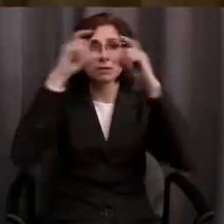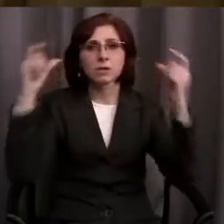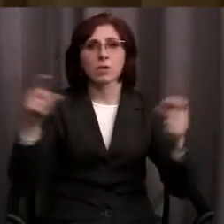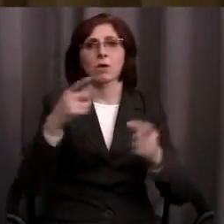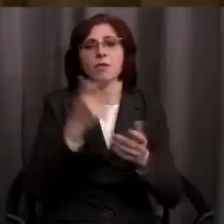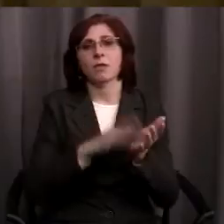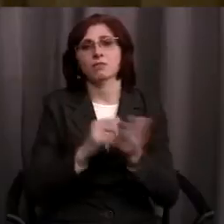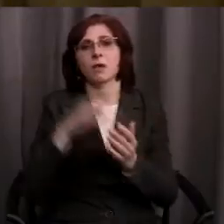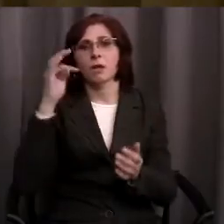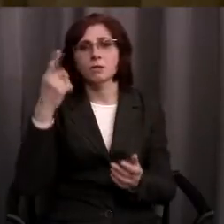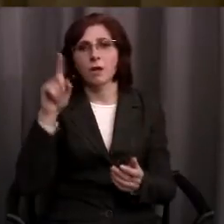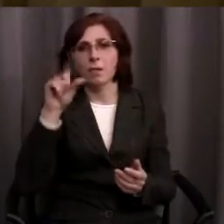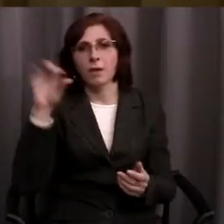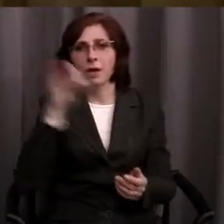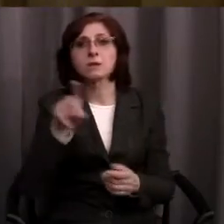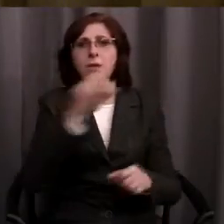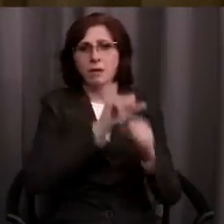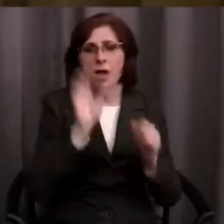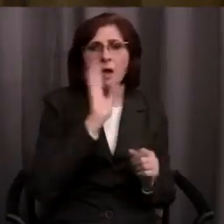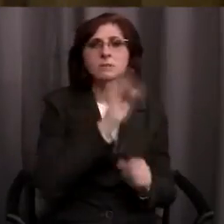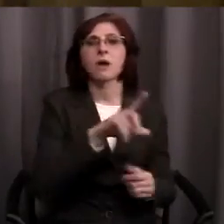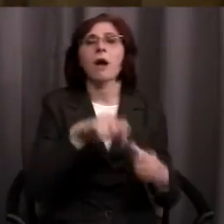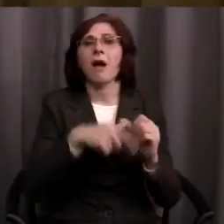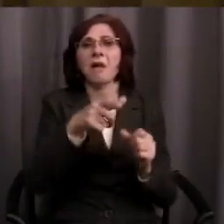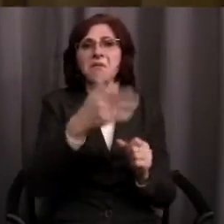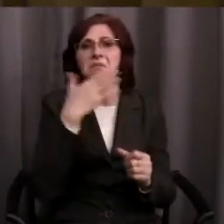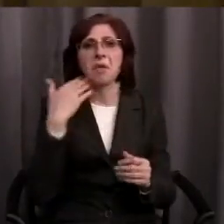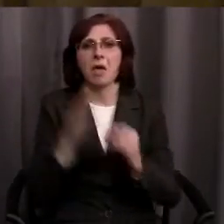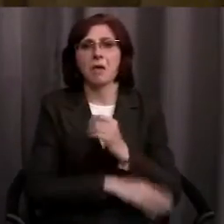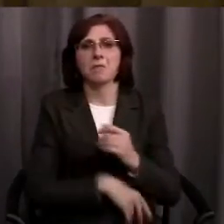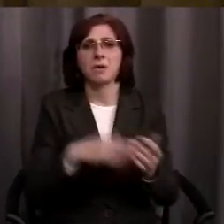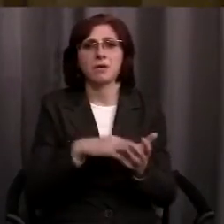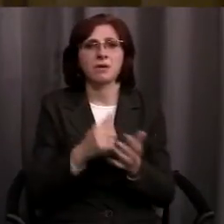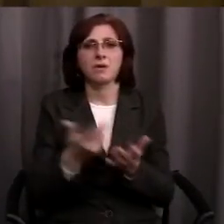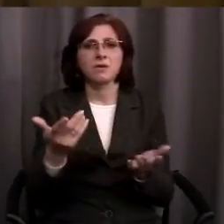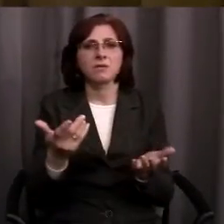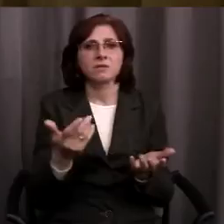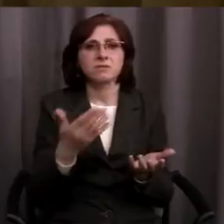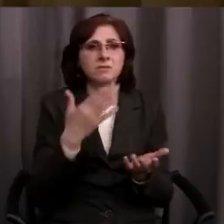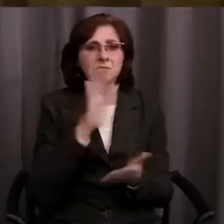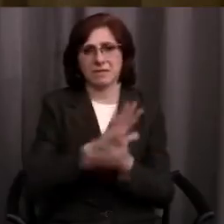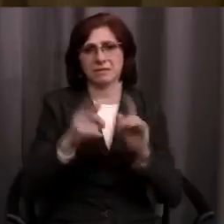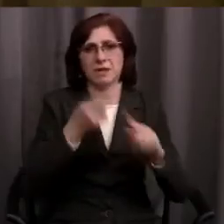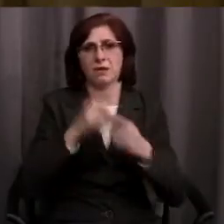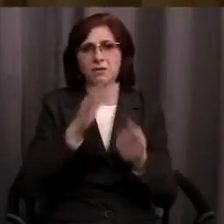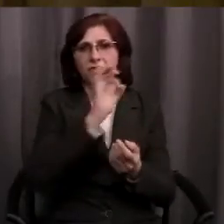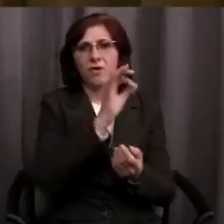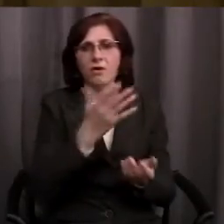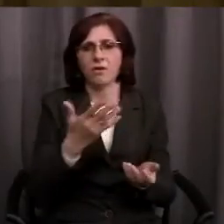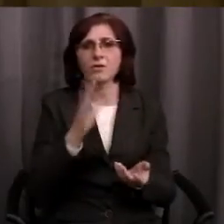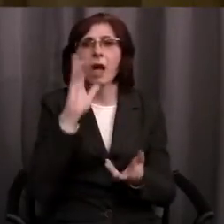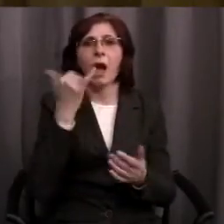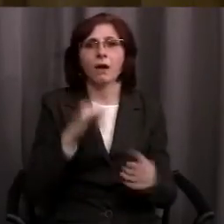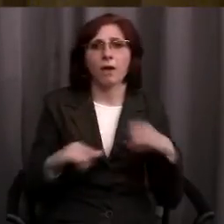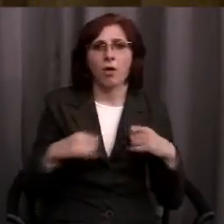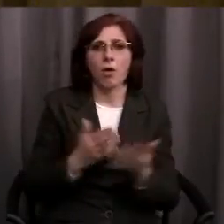typu DPS-y i tak dalej, one zostały. Tylko, że one są pozbawione jakiejkolwiek sensownej tutaj